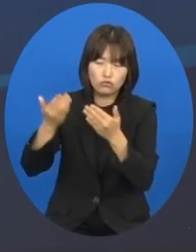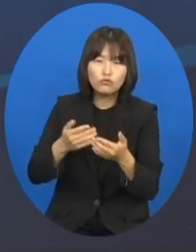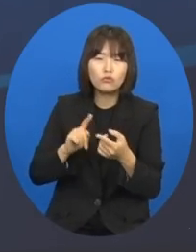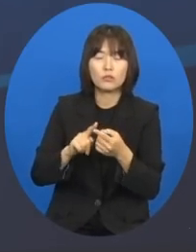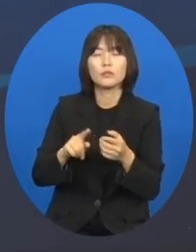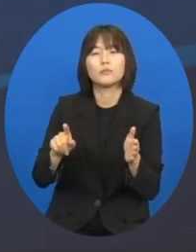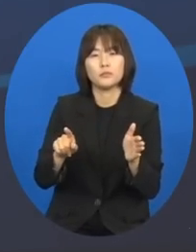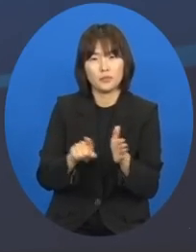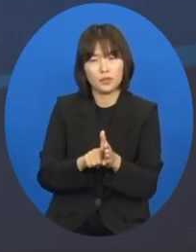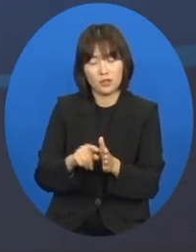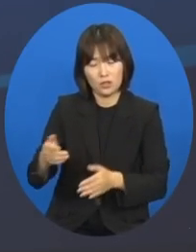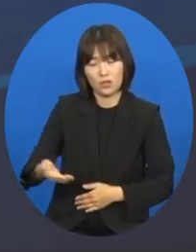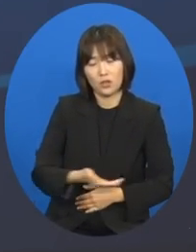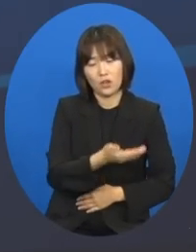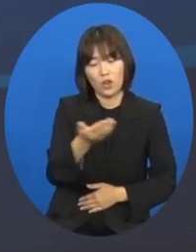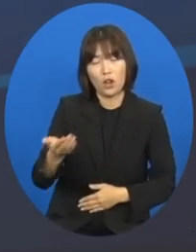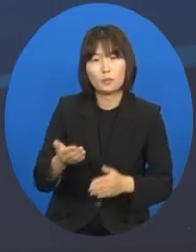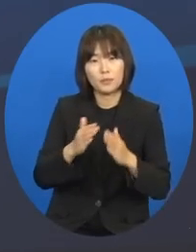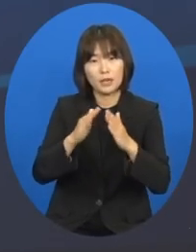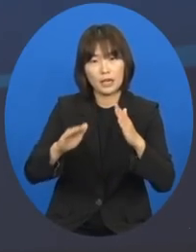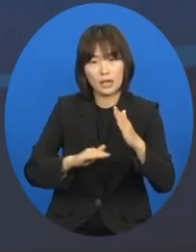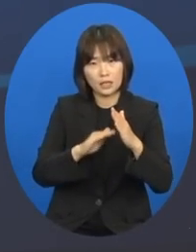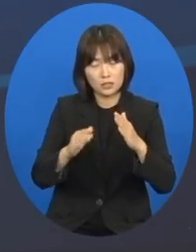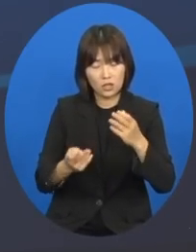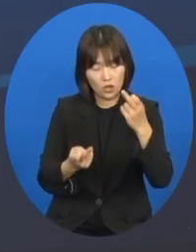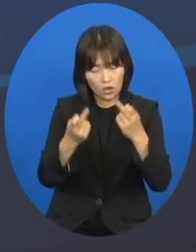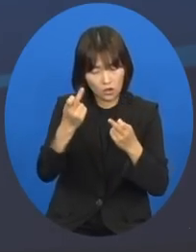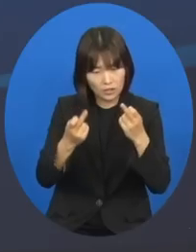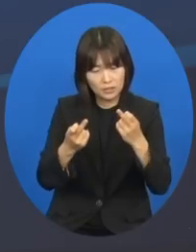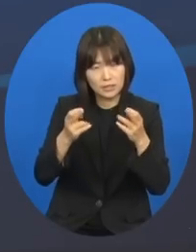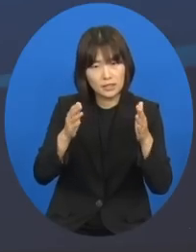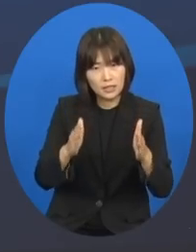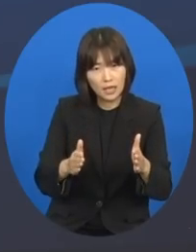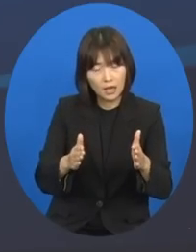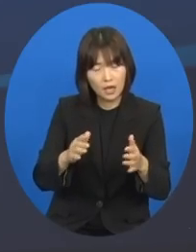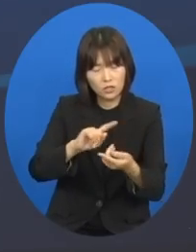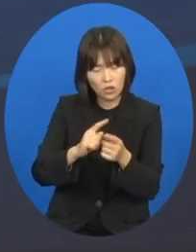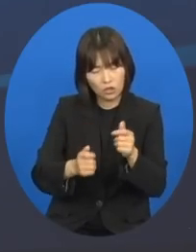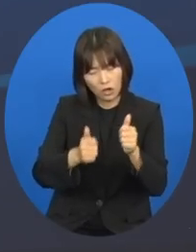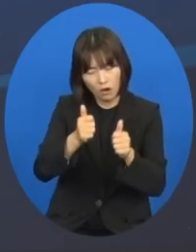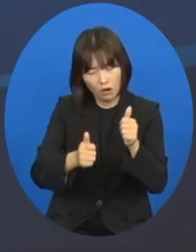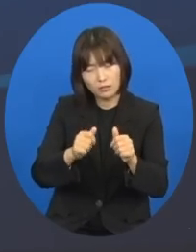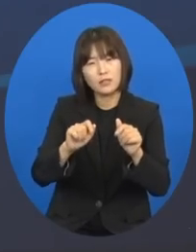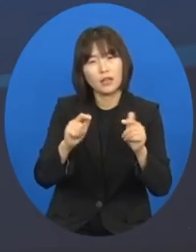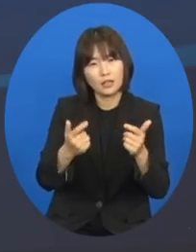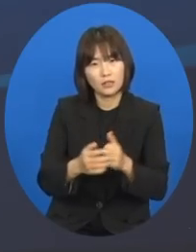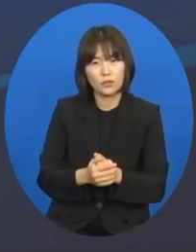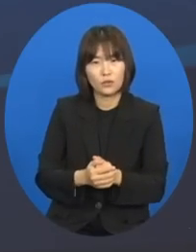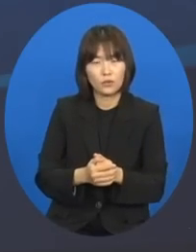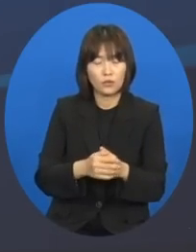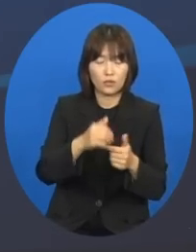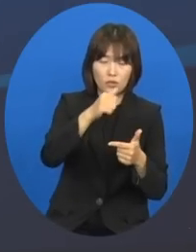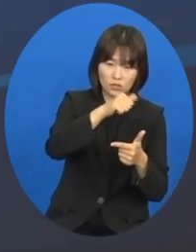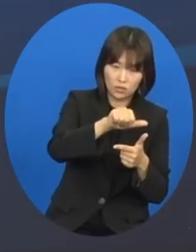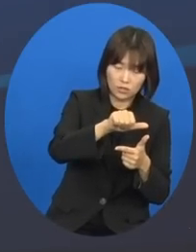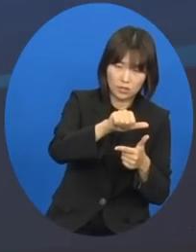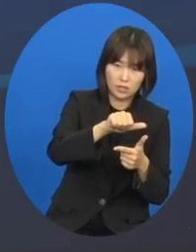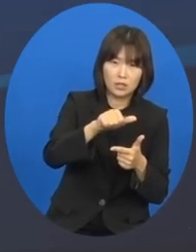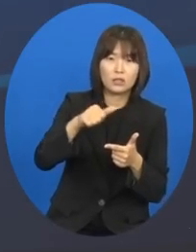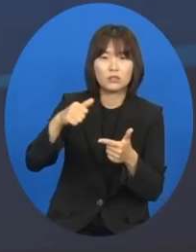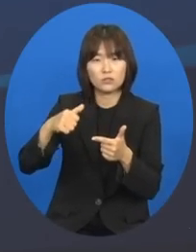가정이 형제간에 서로 경쟁하는 관계가 아니라 첫째로서 둘째는 또